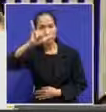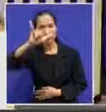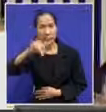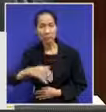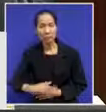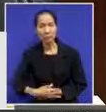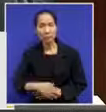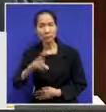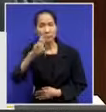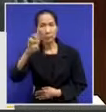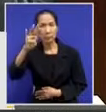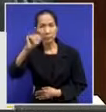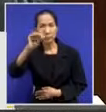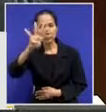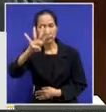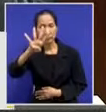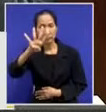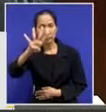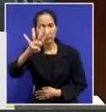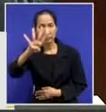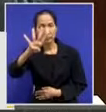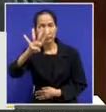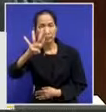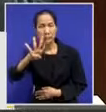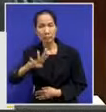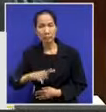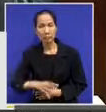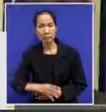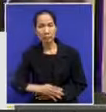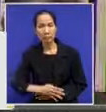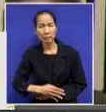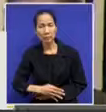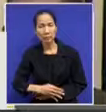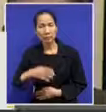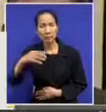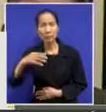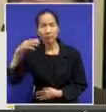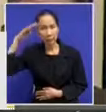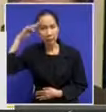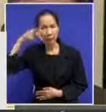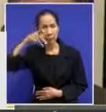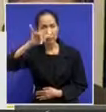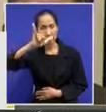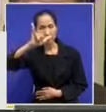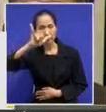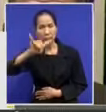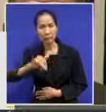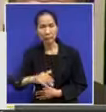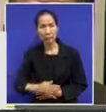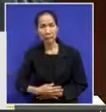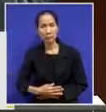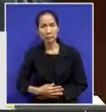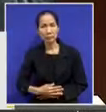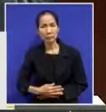ครับ 644นางสุนีจึงวิโรจน ์พลเอกประยุทธ์จันทร์โอชาค่ะ